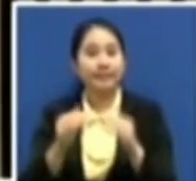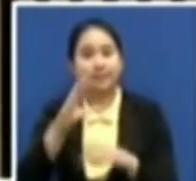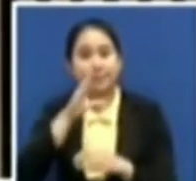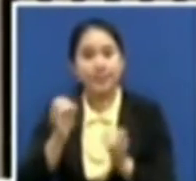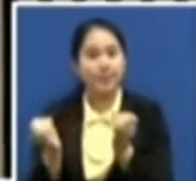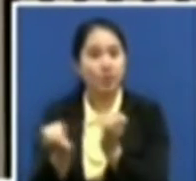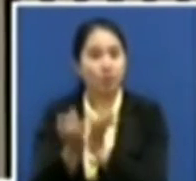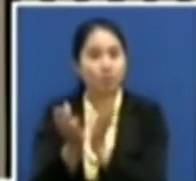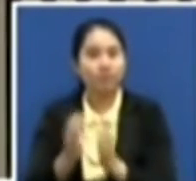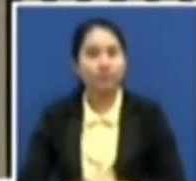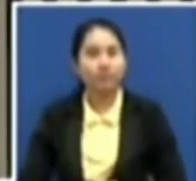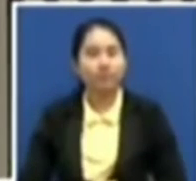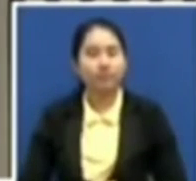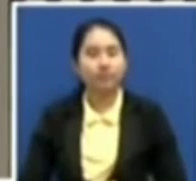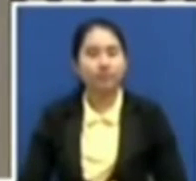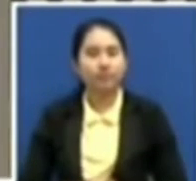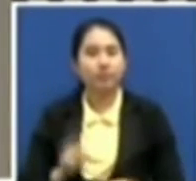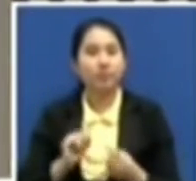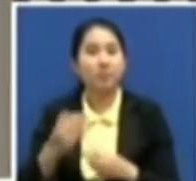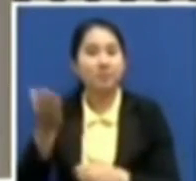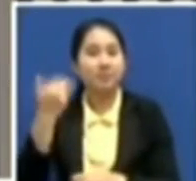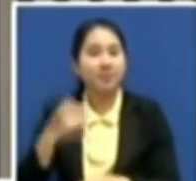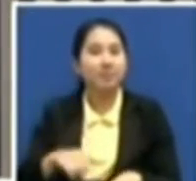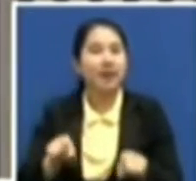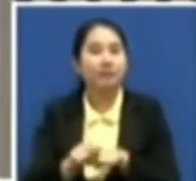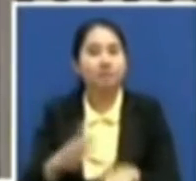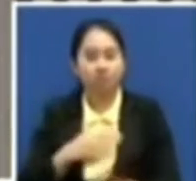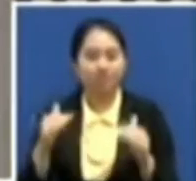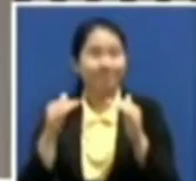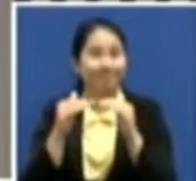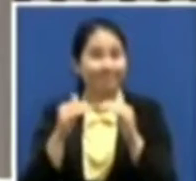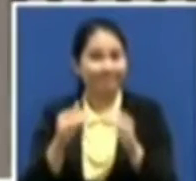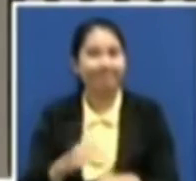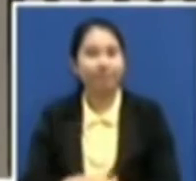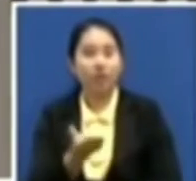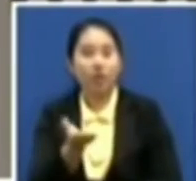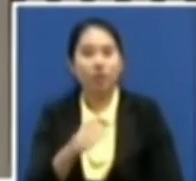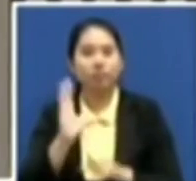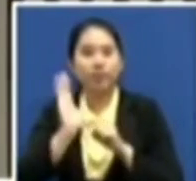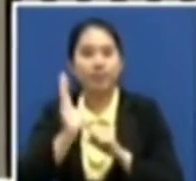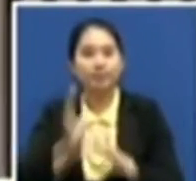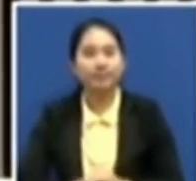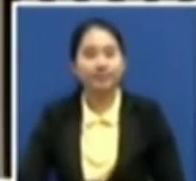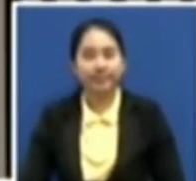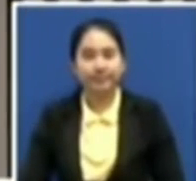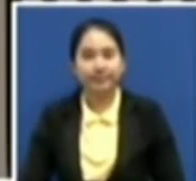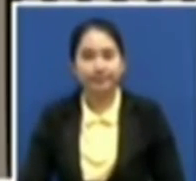คือท่านก็ชี้กลับมาเหมือนกันนะครับเพราะฉะนั้นผมก็ต้องขอใช้สิทธิ์พาดพิงเล็กน้อยตรงนี้นะครับสั้นๆครึ่งนาทีครับ